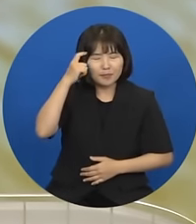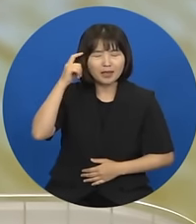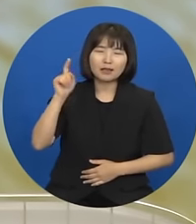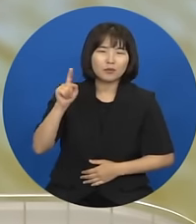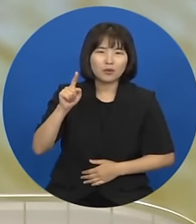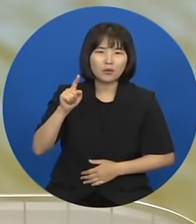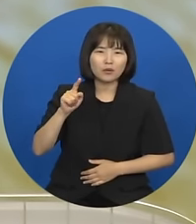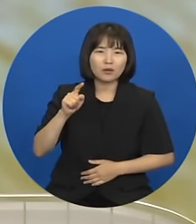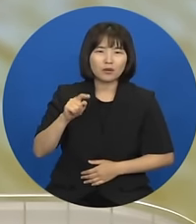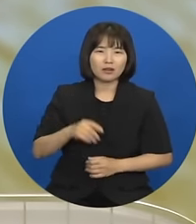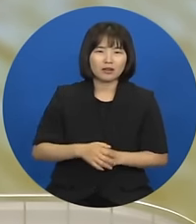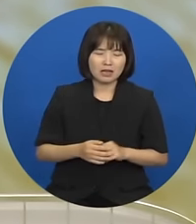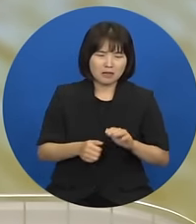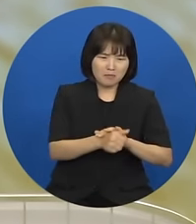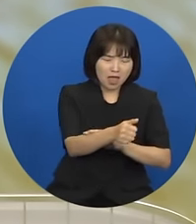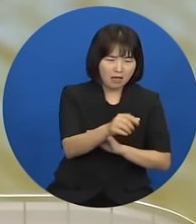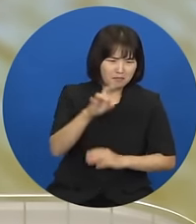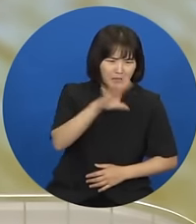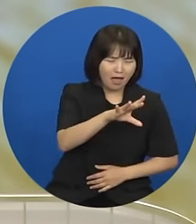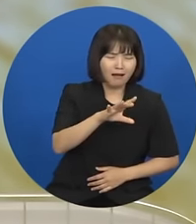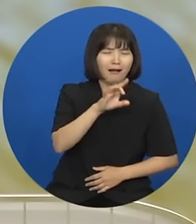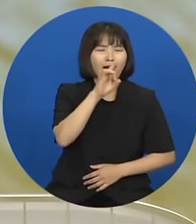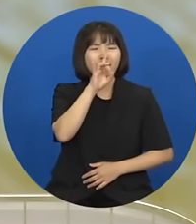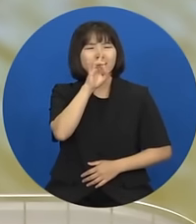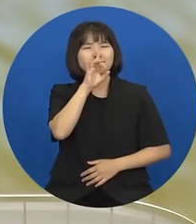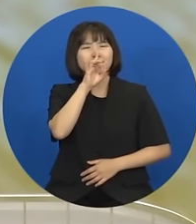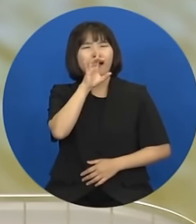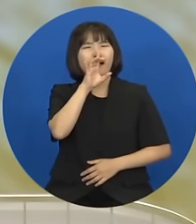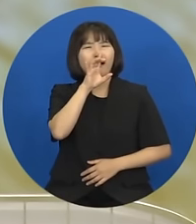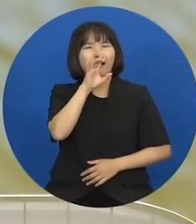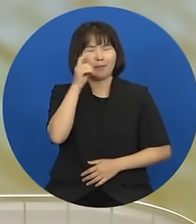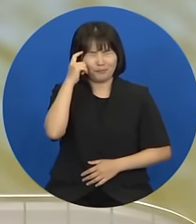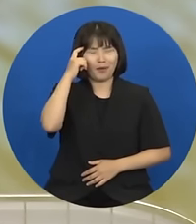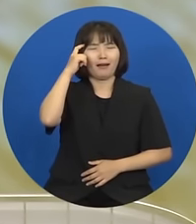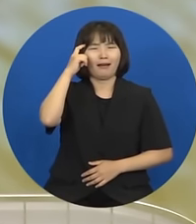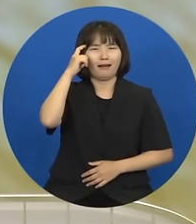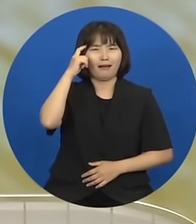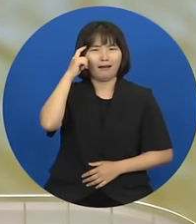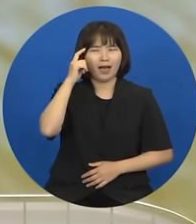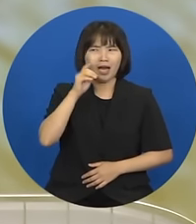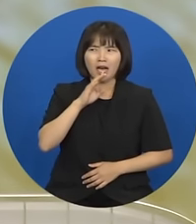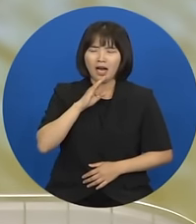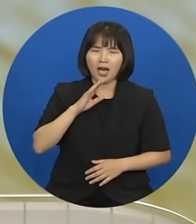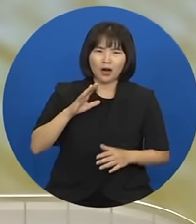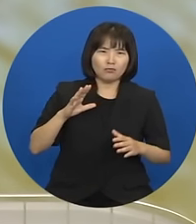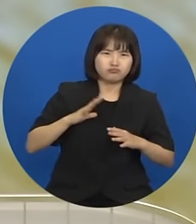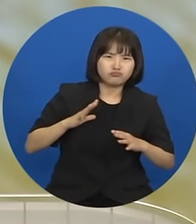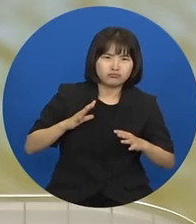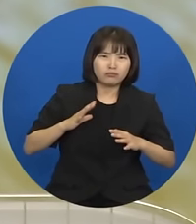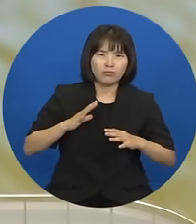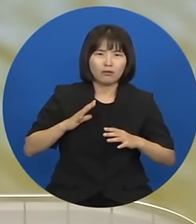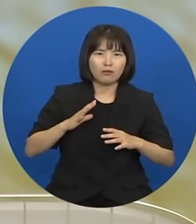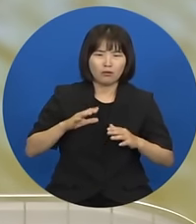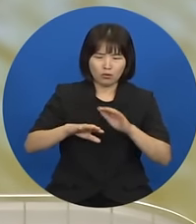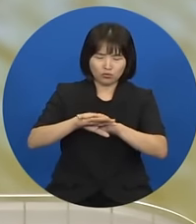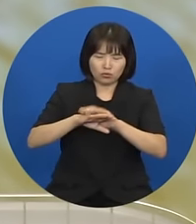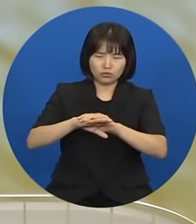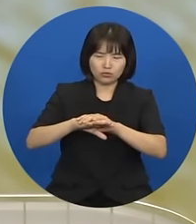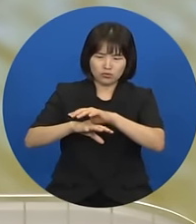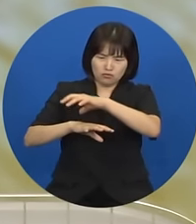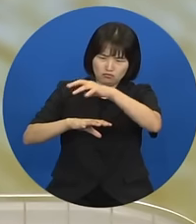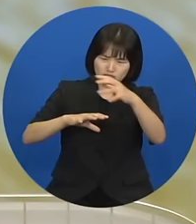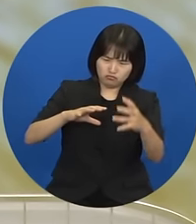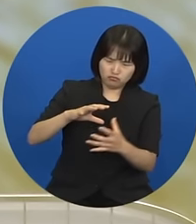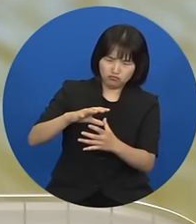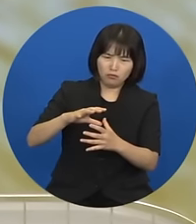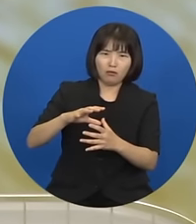뱀의 딱밤은 때리면 안 되는 거구나. 얼마나 무서운지 손이 두 배가량